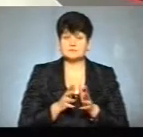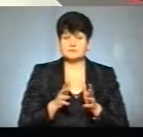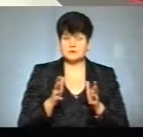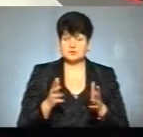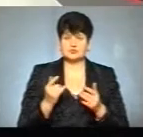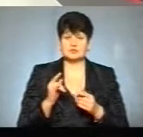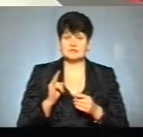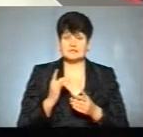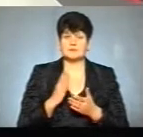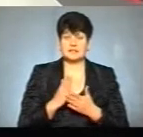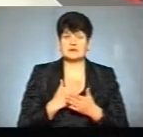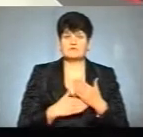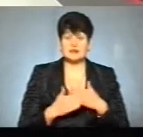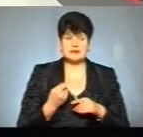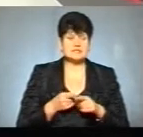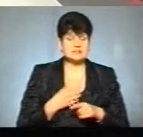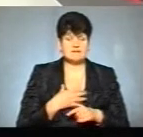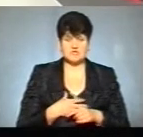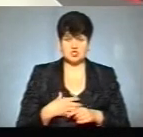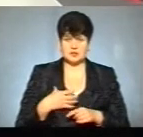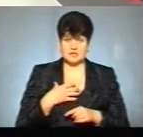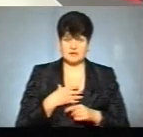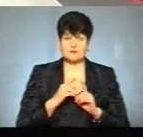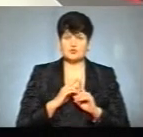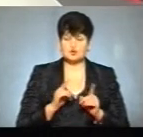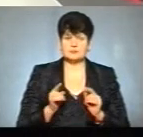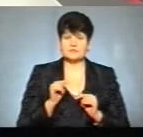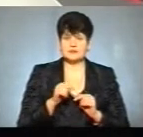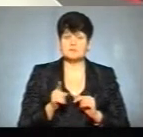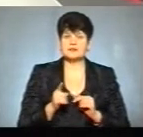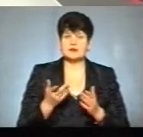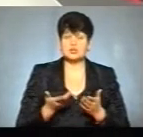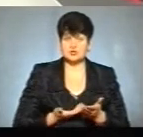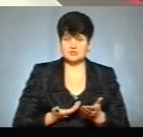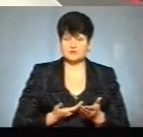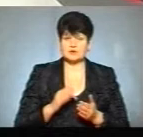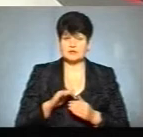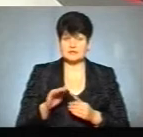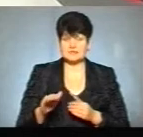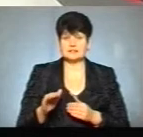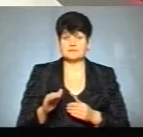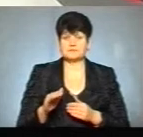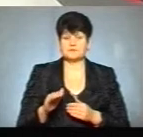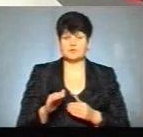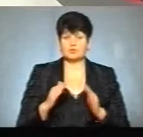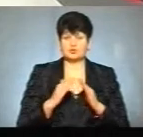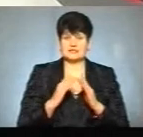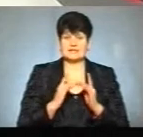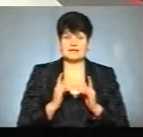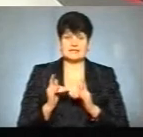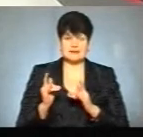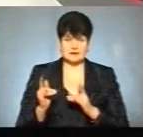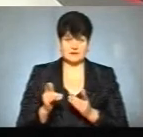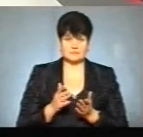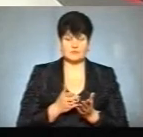має інвалідність. Це також важливо, особливо в тих, де проживають діти в будинках-інтернатах профілю